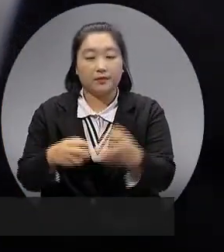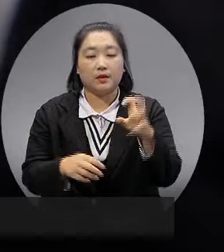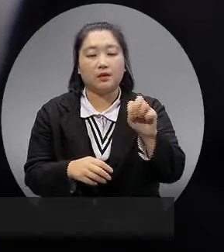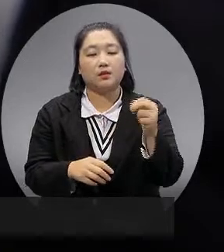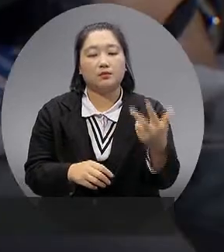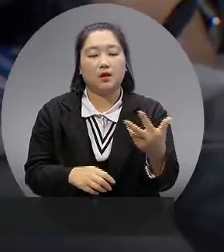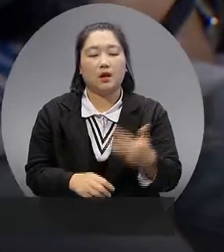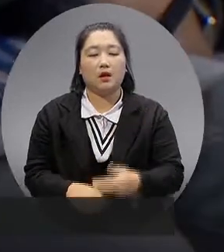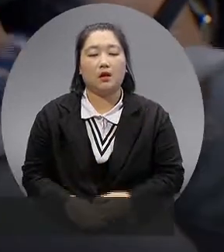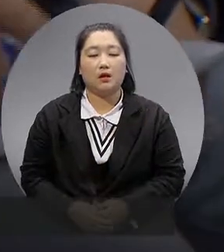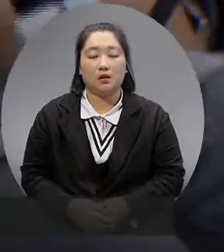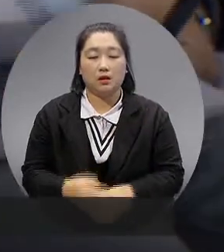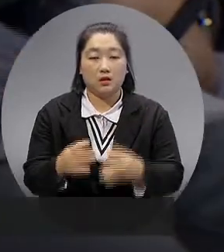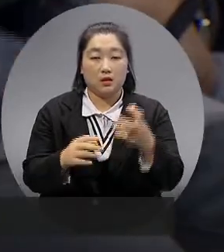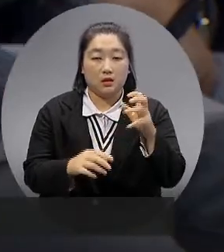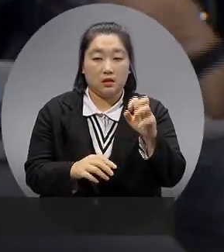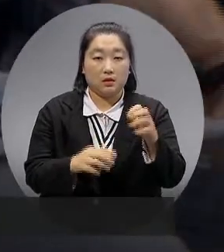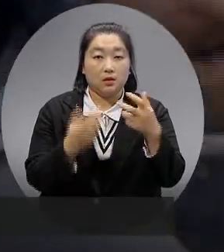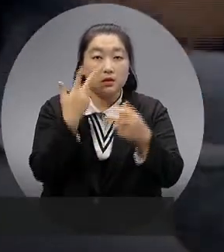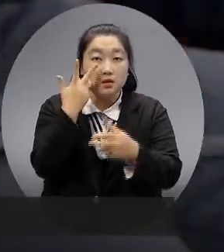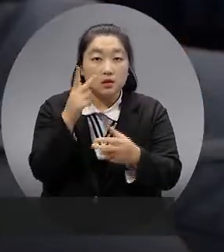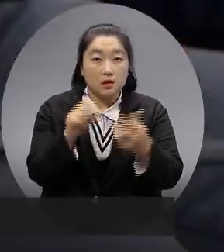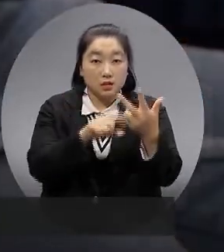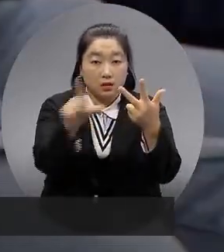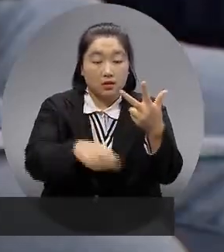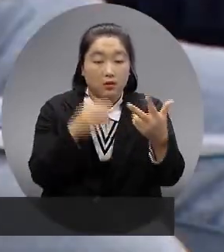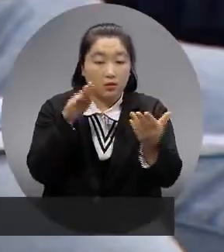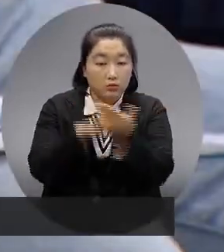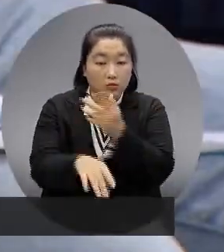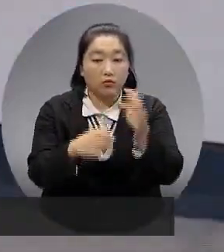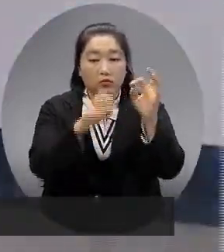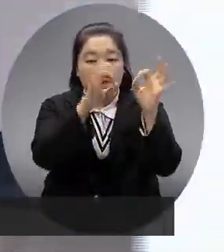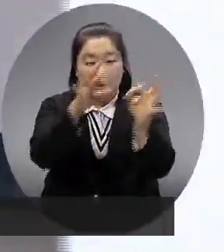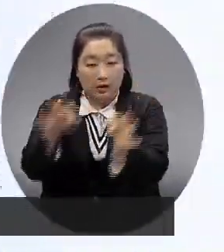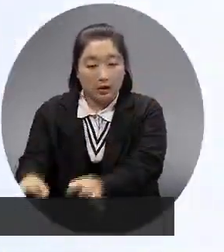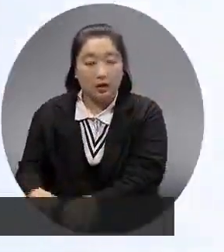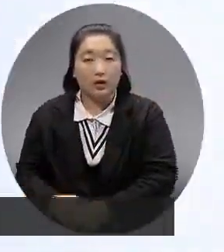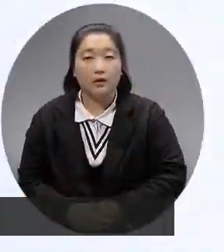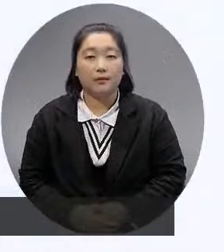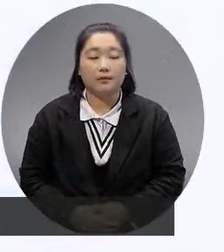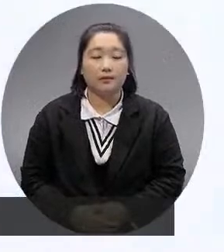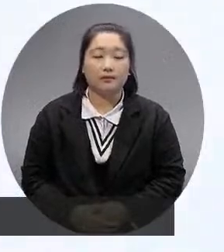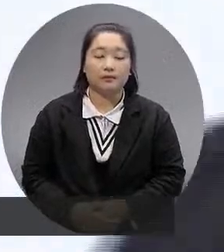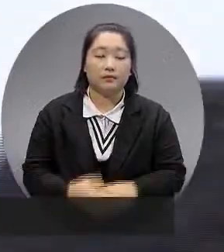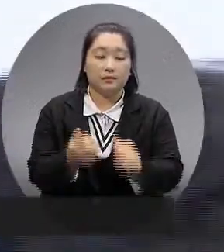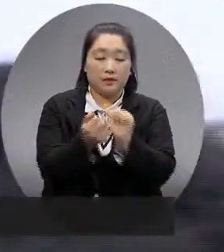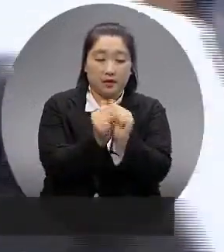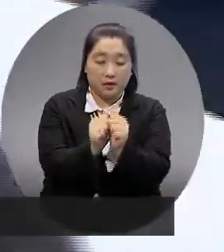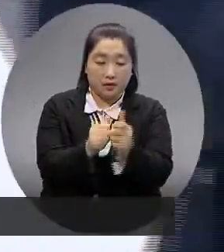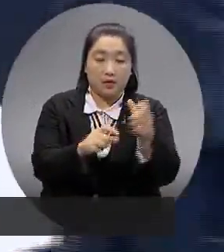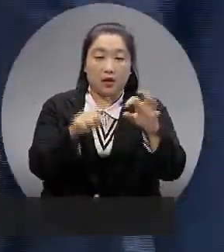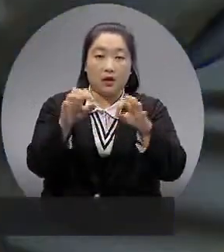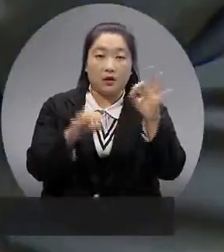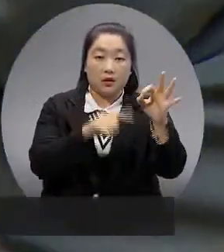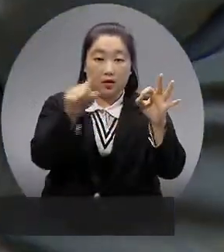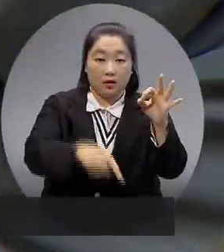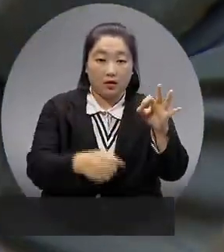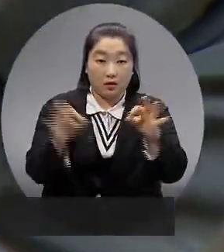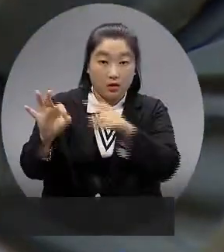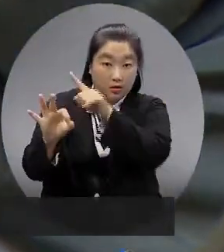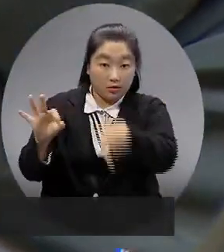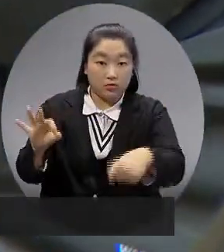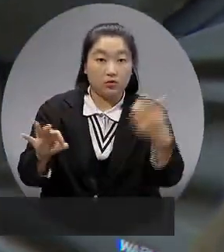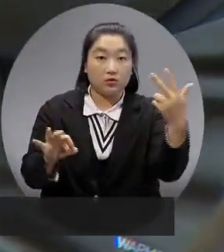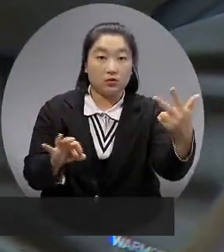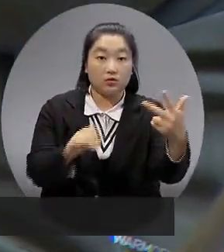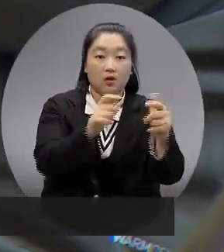34.4%를 기록한 7월 이후 두 달 연속 하락했습니다. 경매 10건 중 7건 이상은 응찰자가 아예